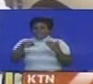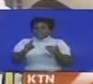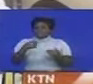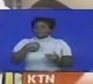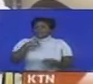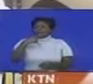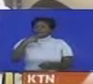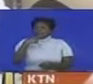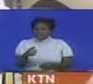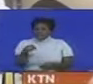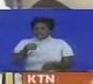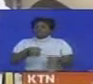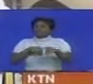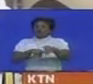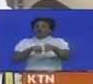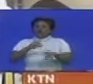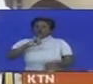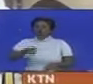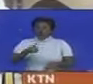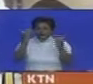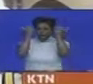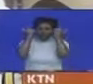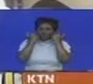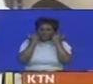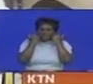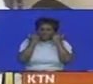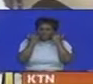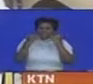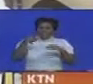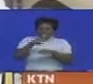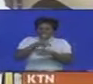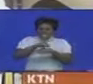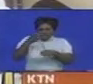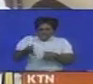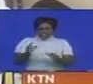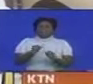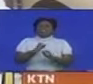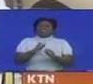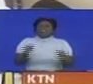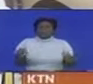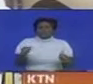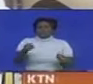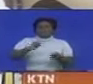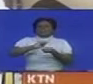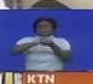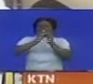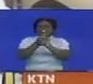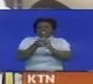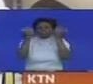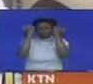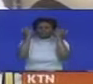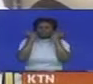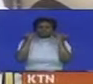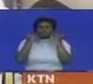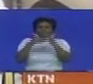nimewaambia wafate ile maamuzi ya koti. Hisi inchi ambayo tutakeuka mahakama,